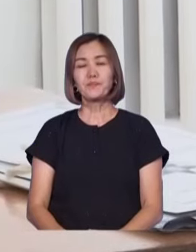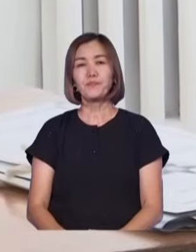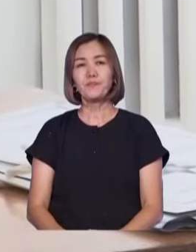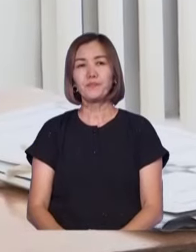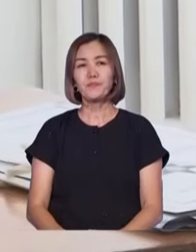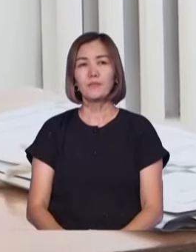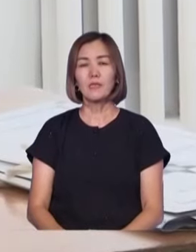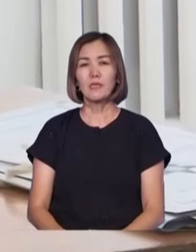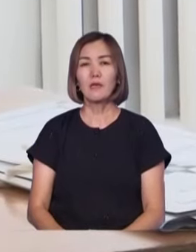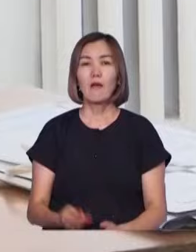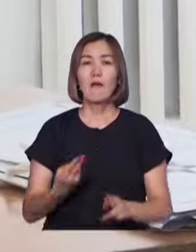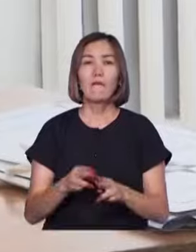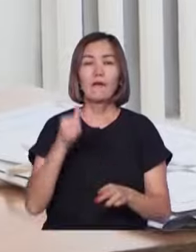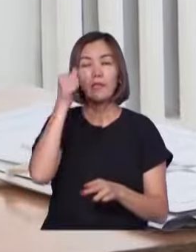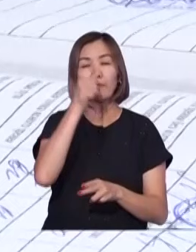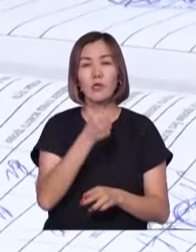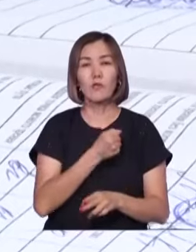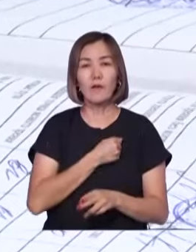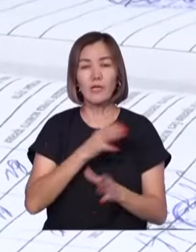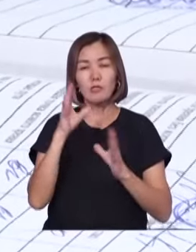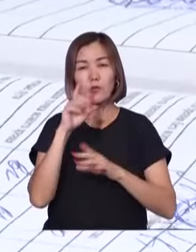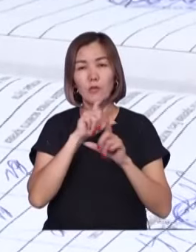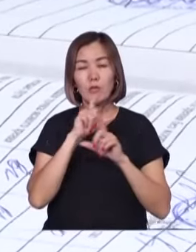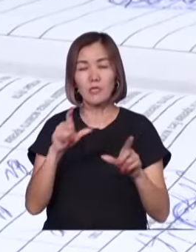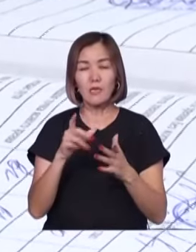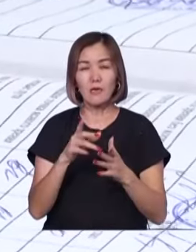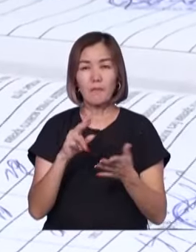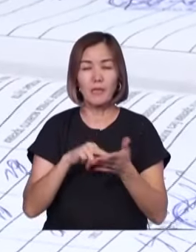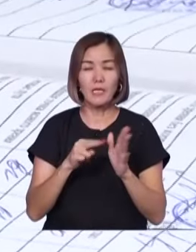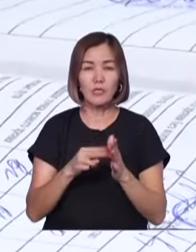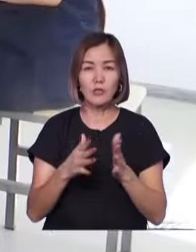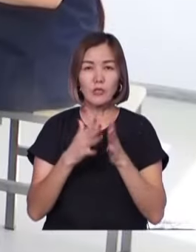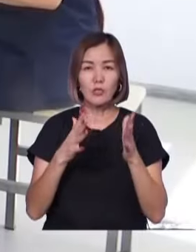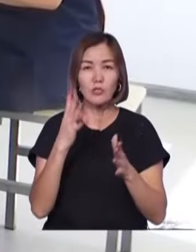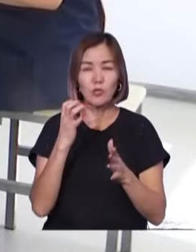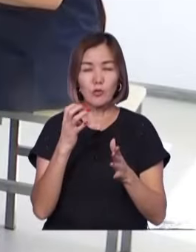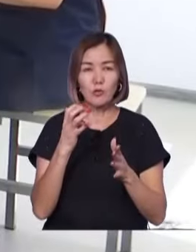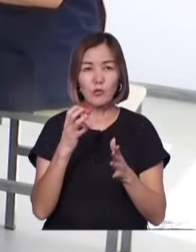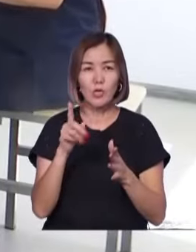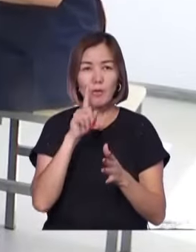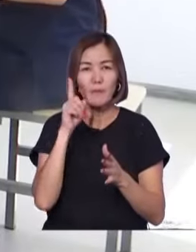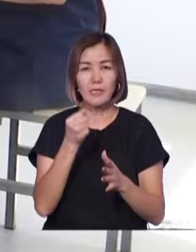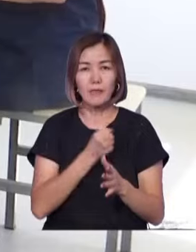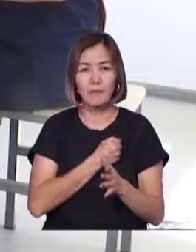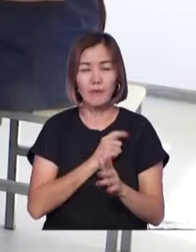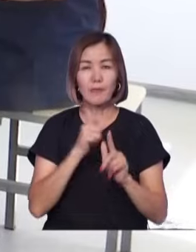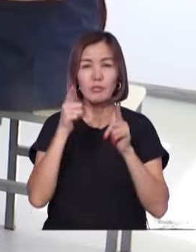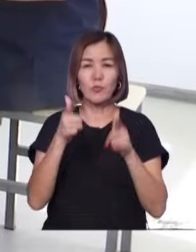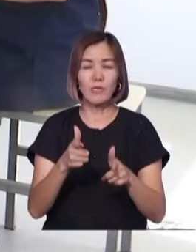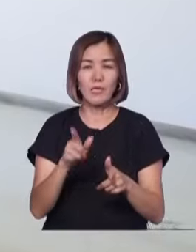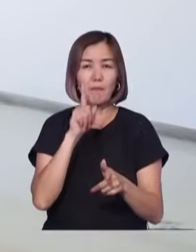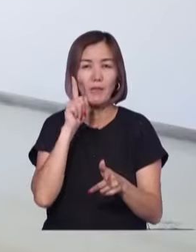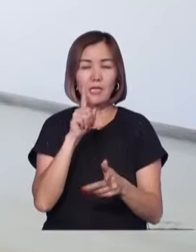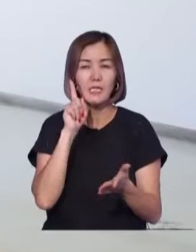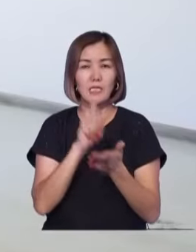корреспондента в этом году в военный институт сухопутных войск планируется набрать более 400 курсантов для поступления прежде всего молодые